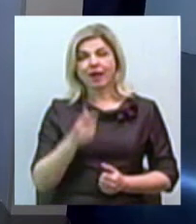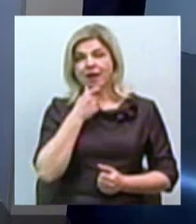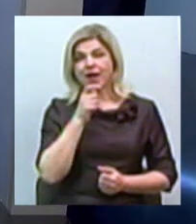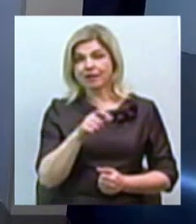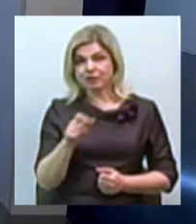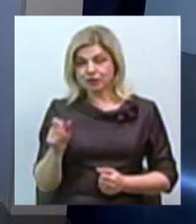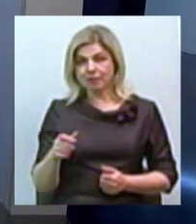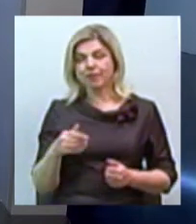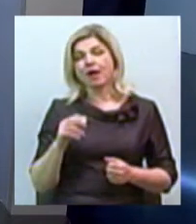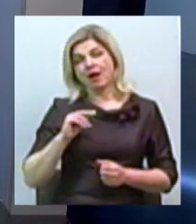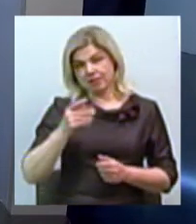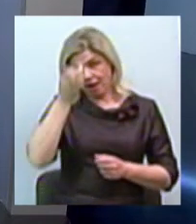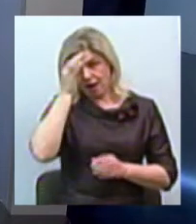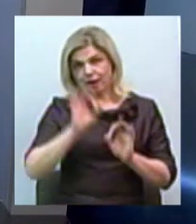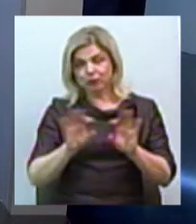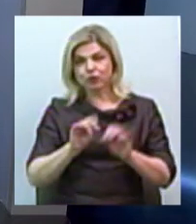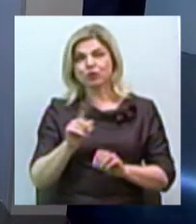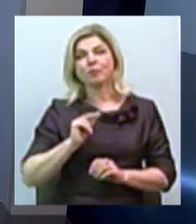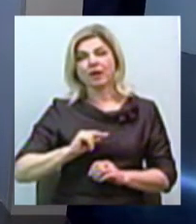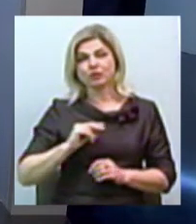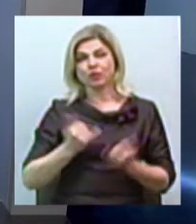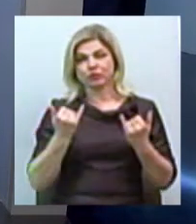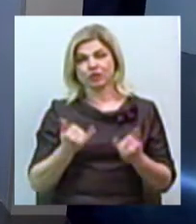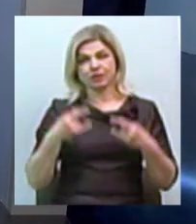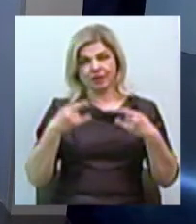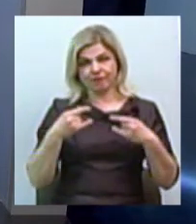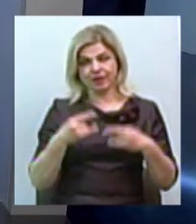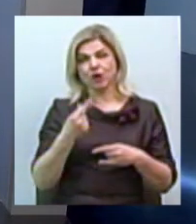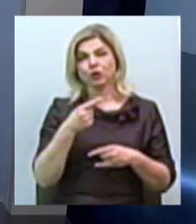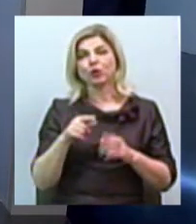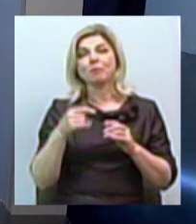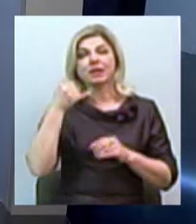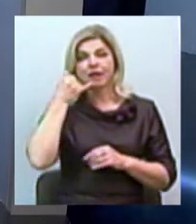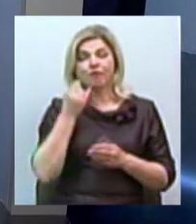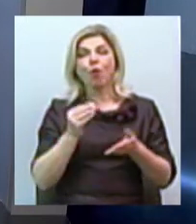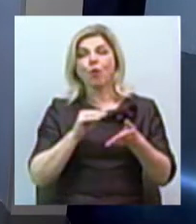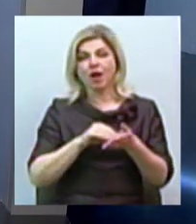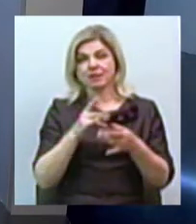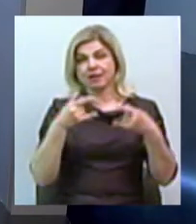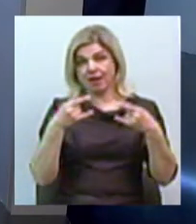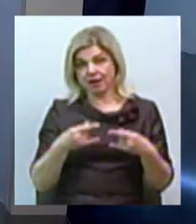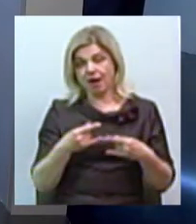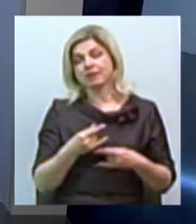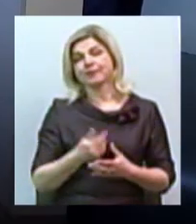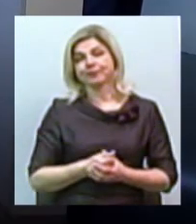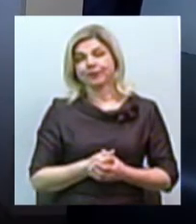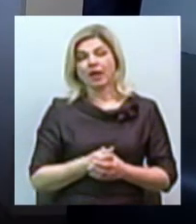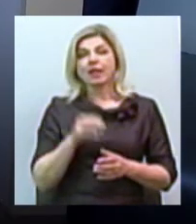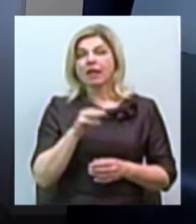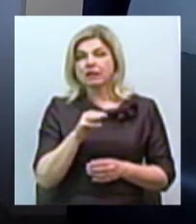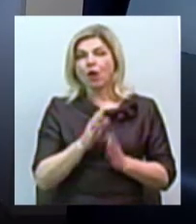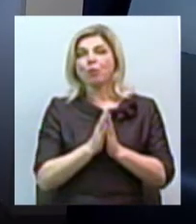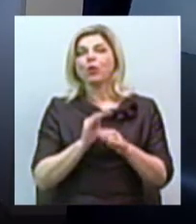нагадую, що ми працюємо в прямому ефірі. Телефон студії 76 92 33. Тетяна, будь ласка, отже, поясніть, що